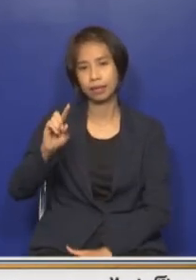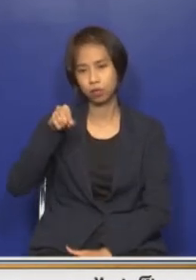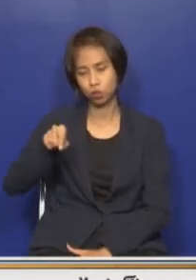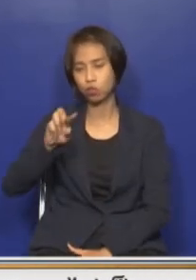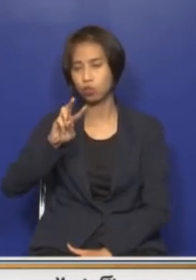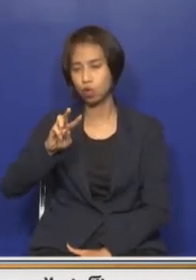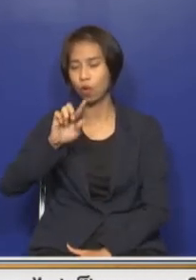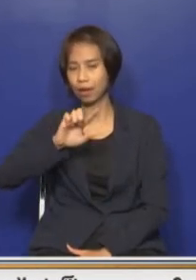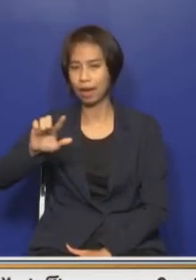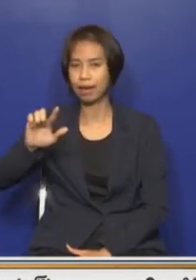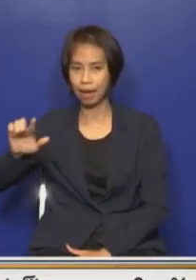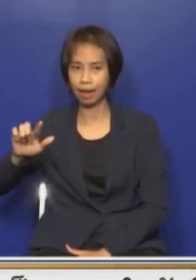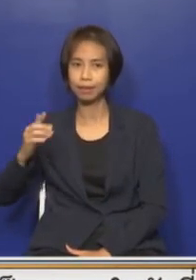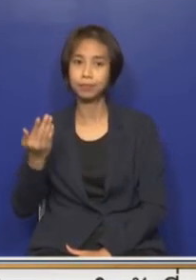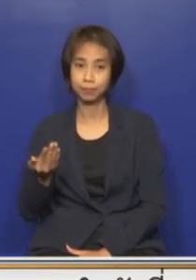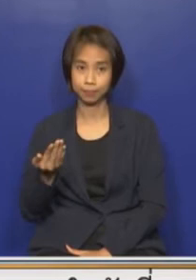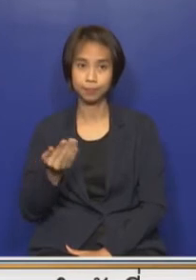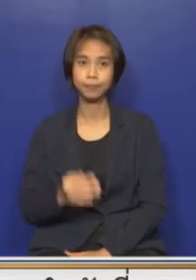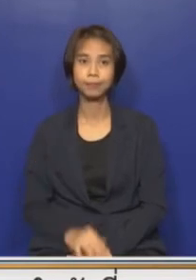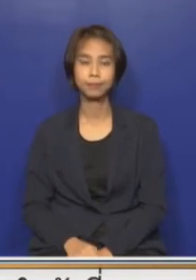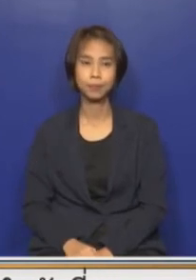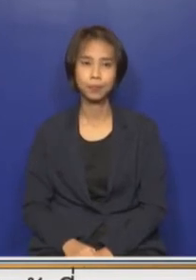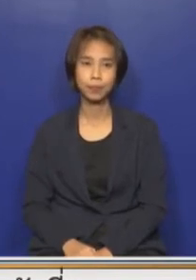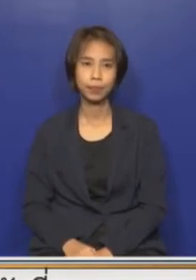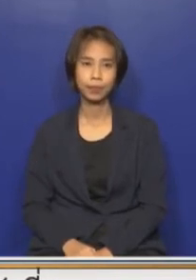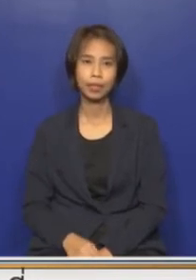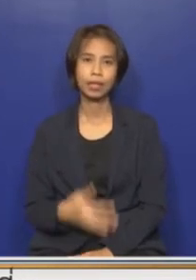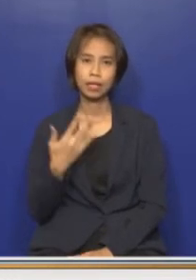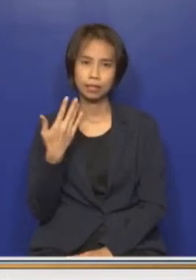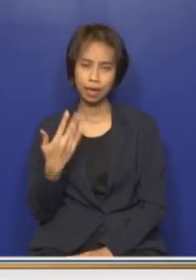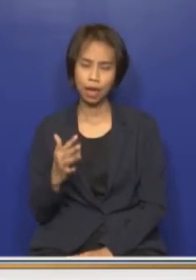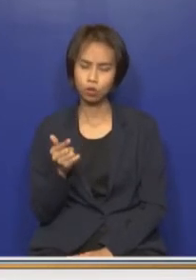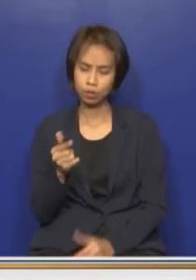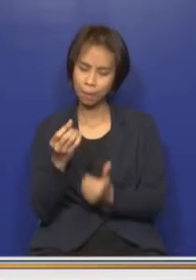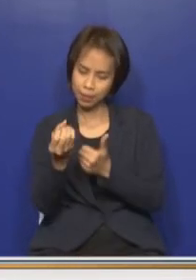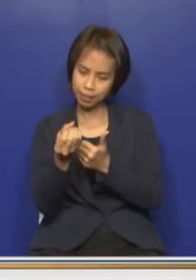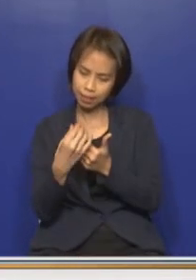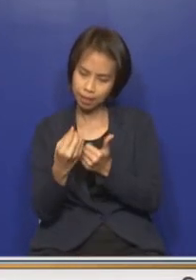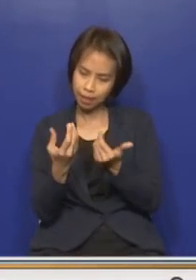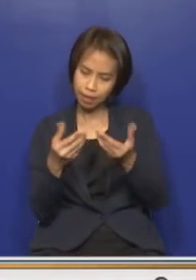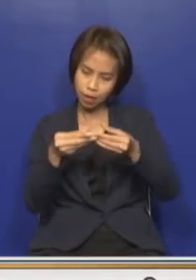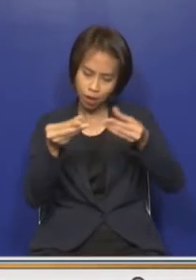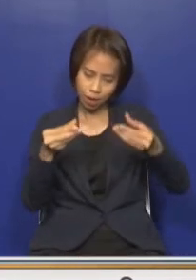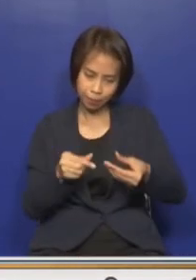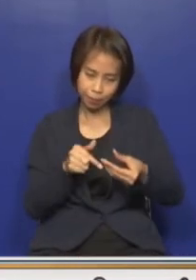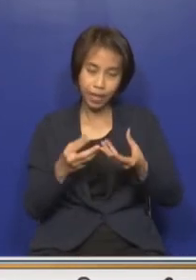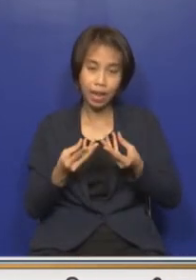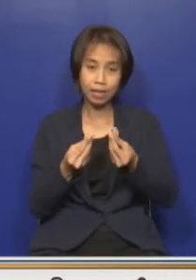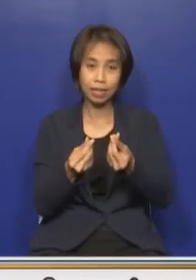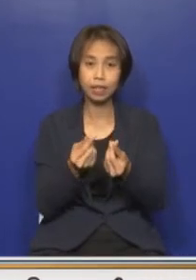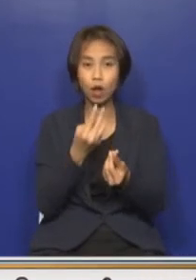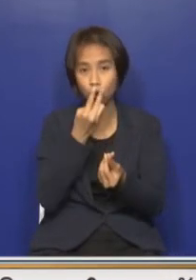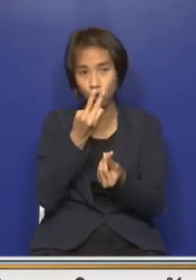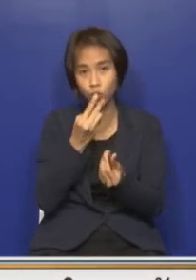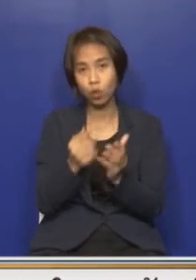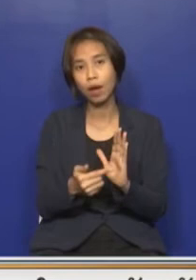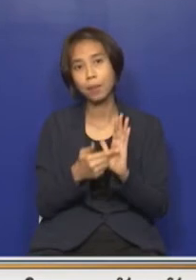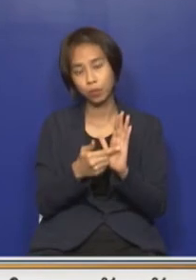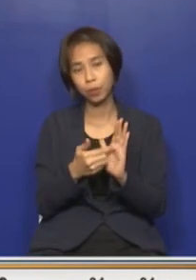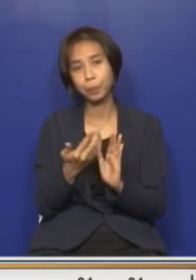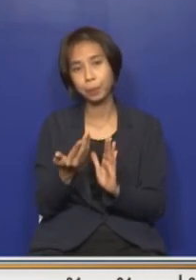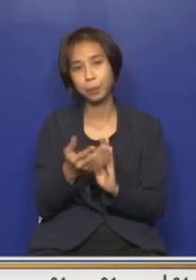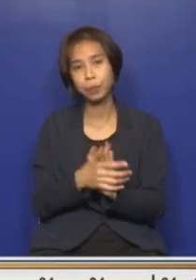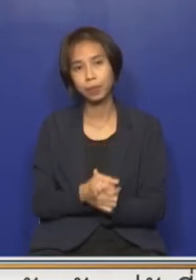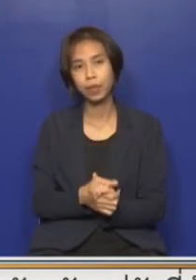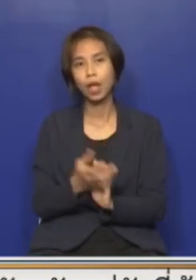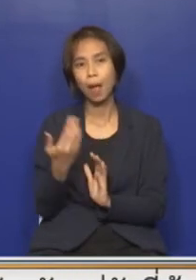าทนะครับขอสไลด์ต่อไปครับทีนี้ในรายละเอียดที่ท่านนำเสนอนะครับด้วยเวลาที่จำกัดเนี่ยผมขออนุญาตยกเป็นประเด็นนะครับ